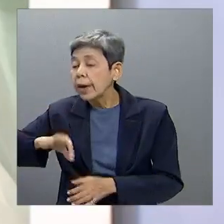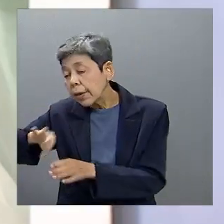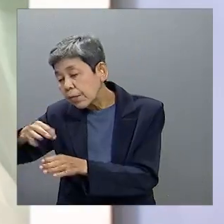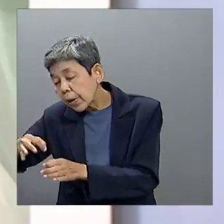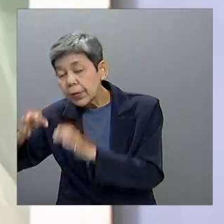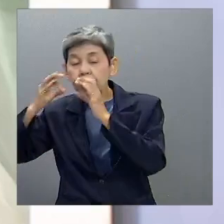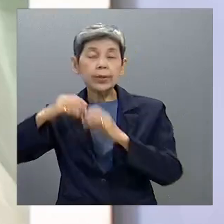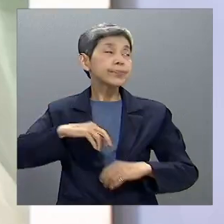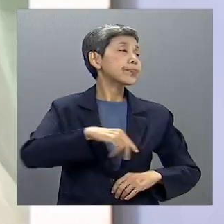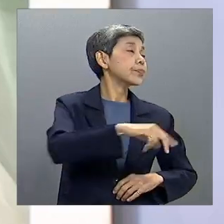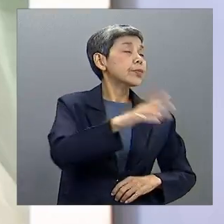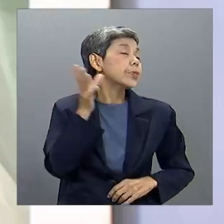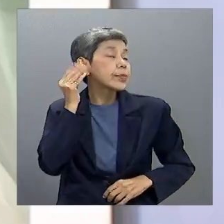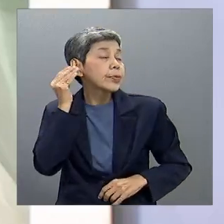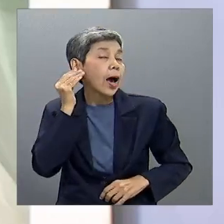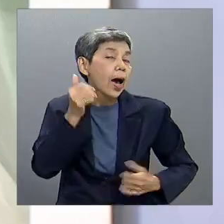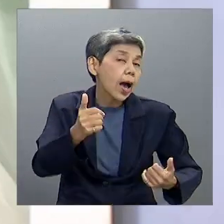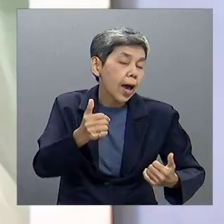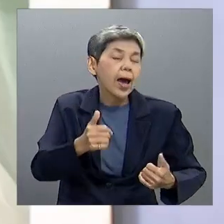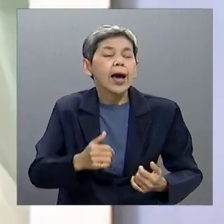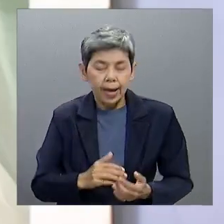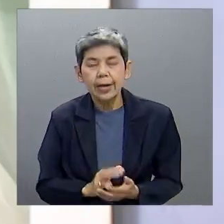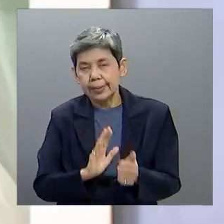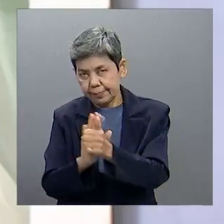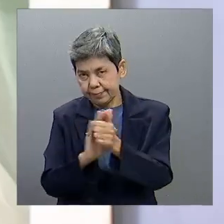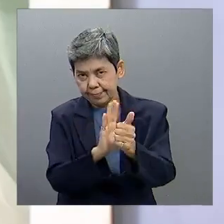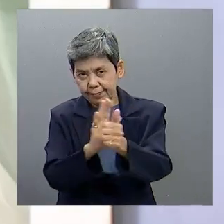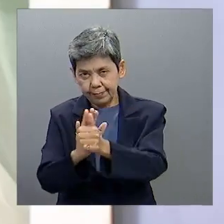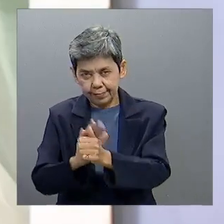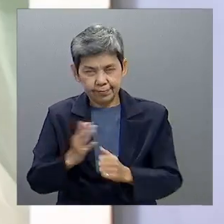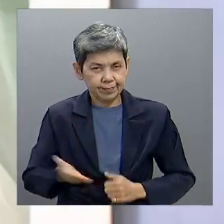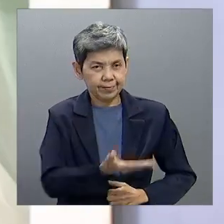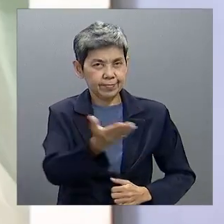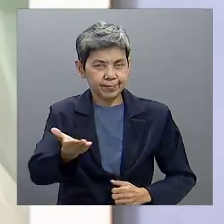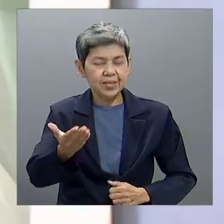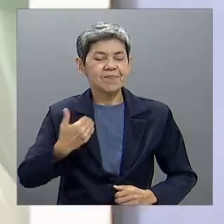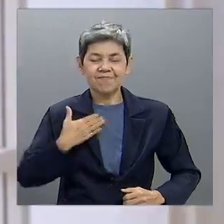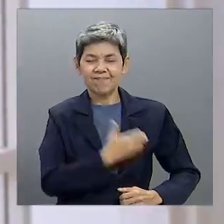สายได้นะคะ นะครับเป็นกำลังใจแล้วก็ให้คุณผู้ชมทุกท่านมีสุขภาพที่ดีกันทุกคนนะครับ